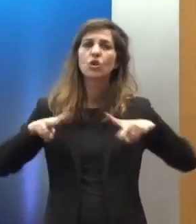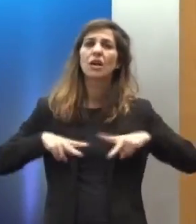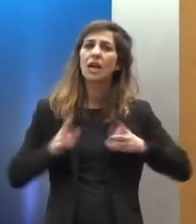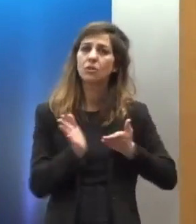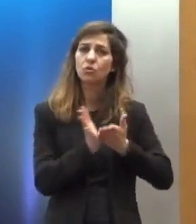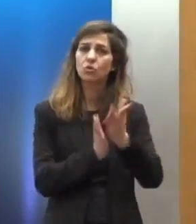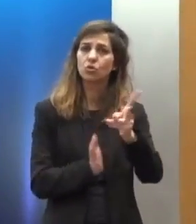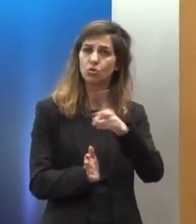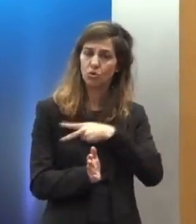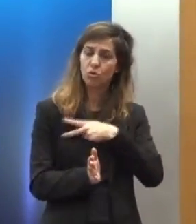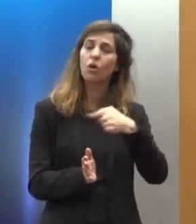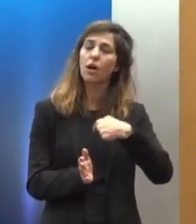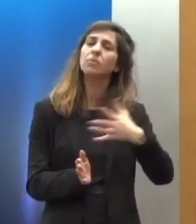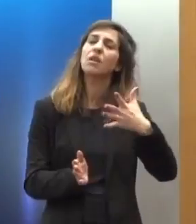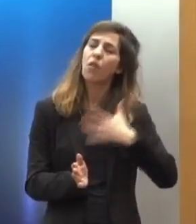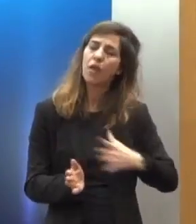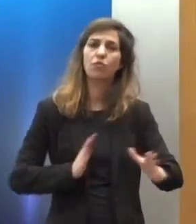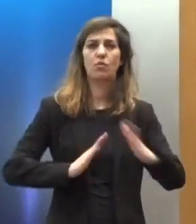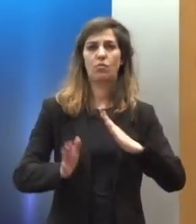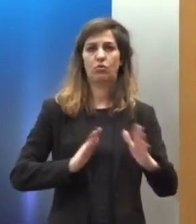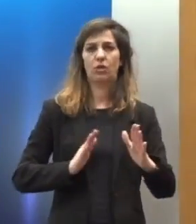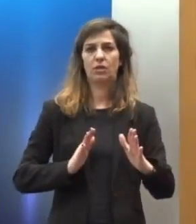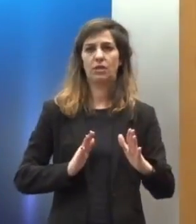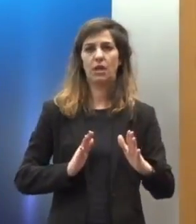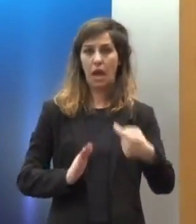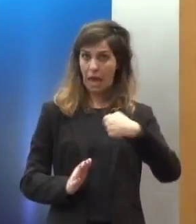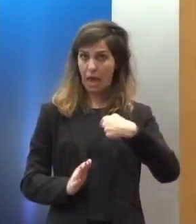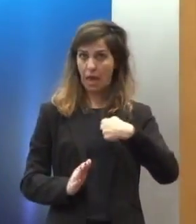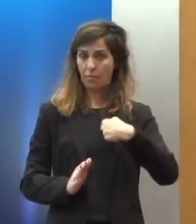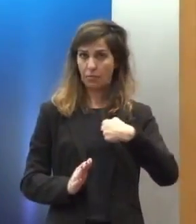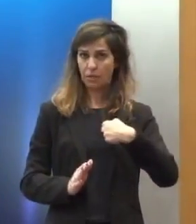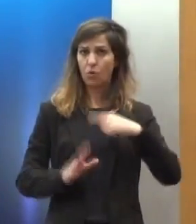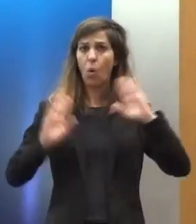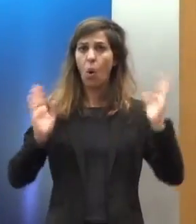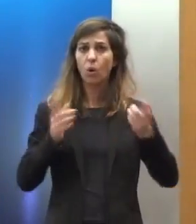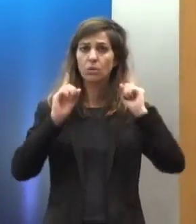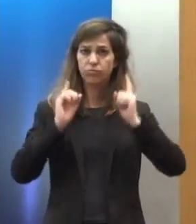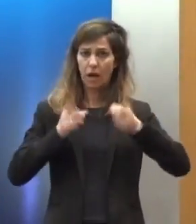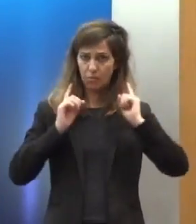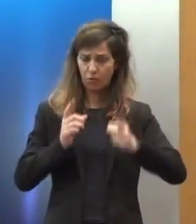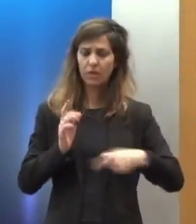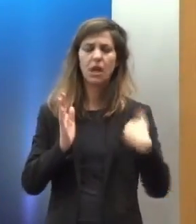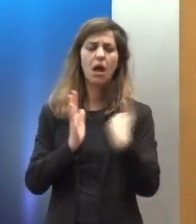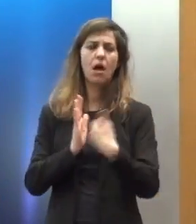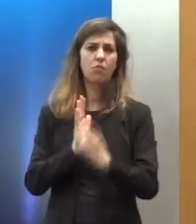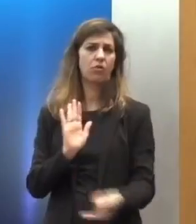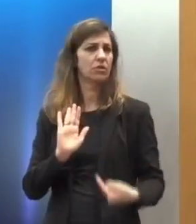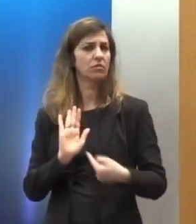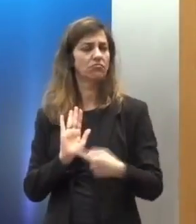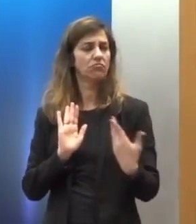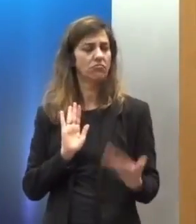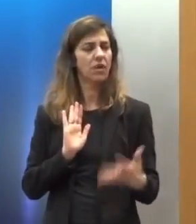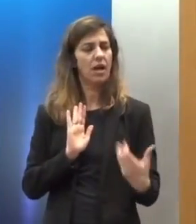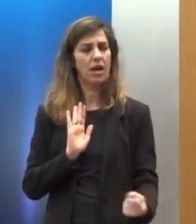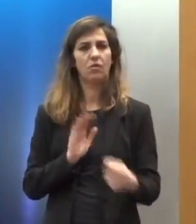Και αυτό το αποδείξαμε ιδιαίτερα το τελευταίο διάστημα με τις αποφάσεις τις οποίες παίρνονται. Υποστηρίζουμε την